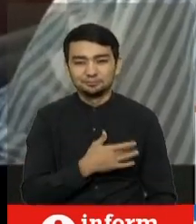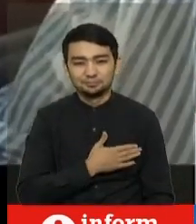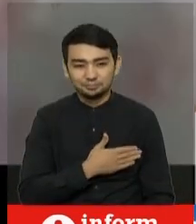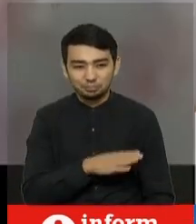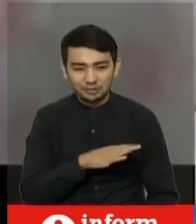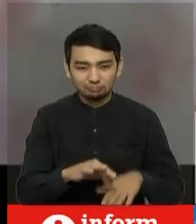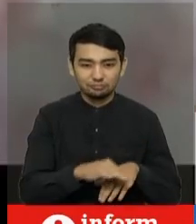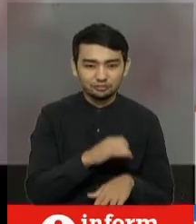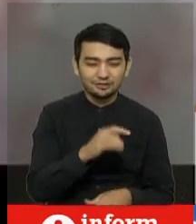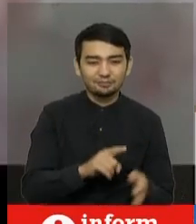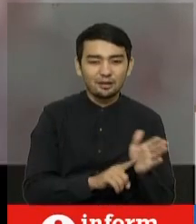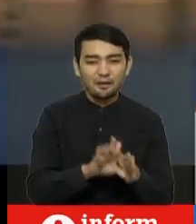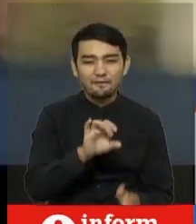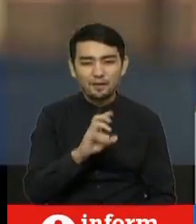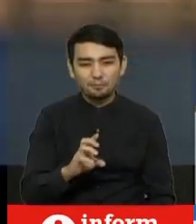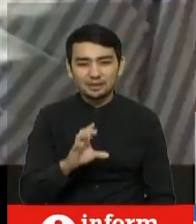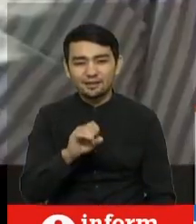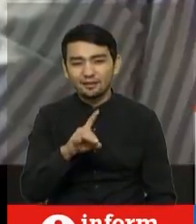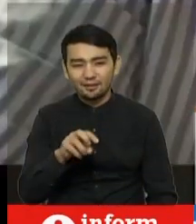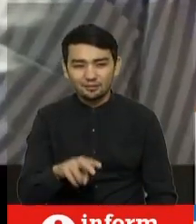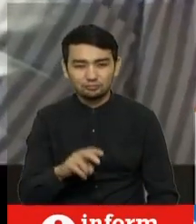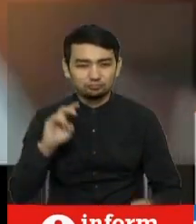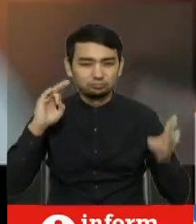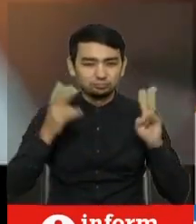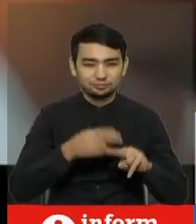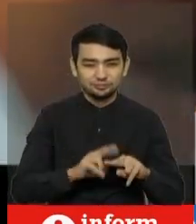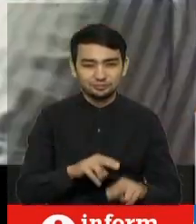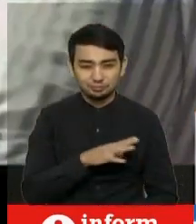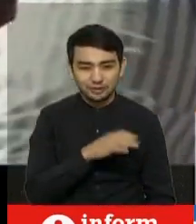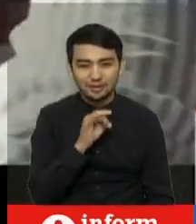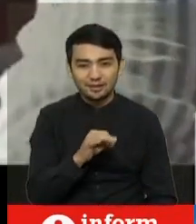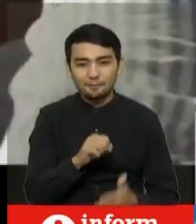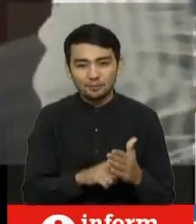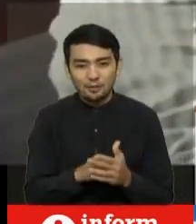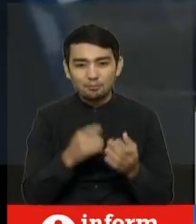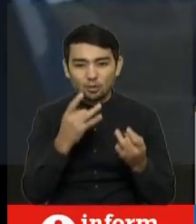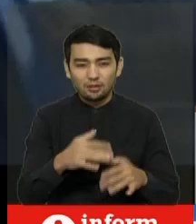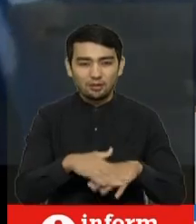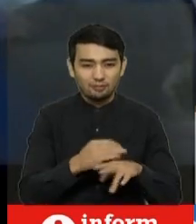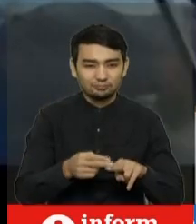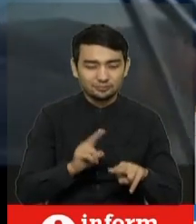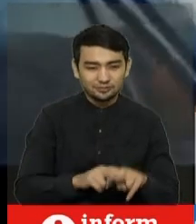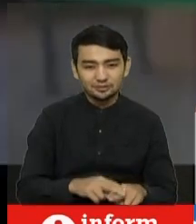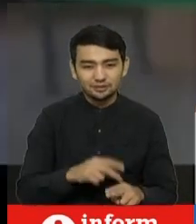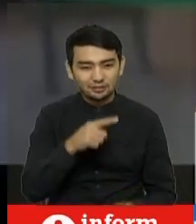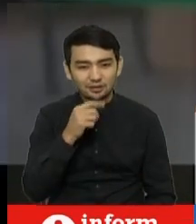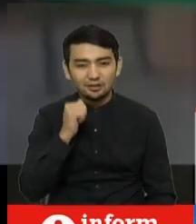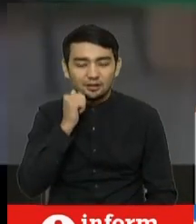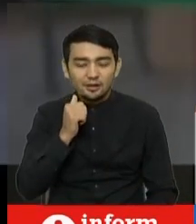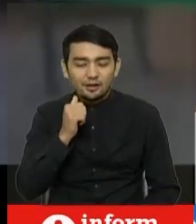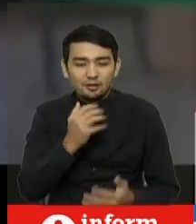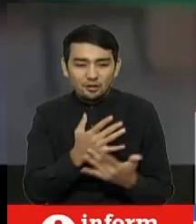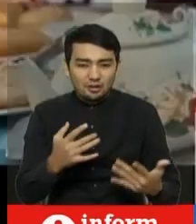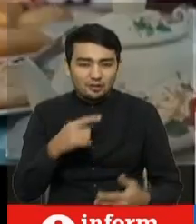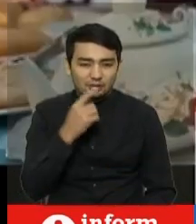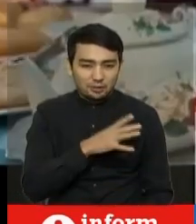Дәл осылай басталған веб-сериал көпшілік арасында бірден танымал бола бастаған. Себебі қарапайым әулеттің ішіндегі әңгімені арқау ету арқылы